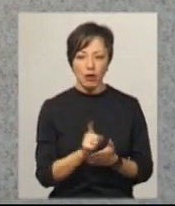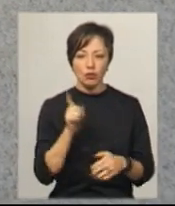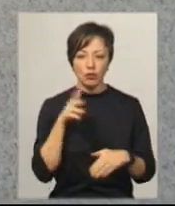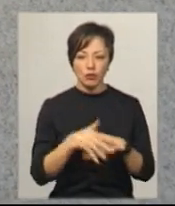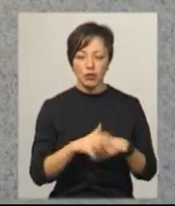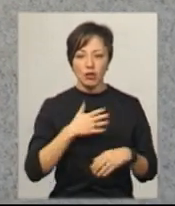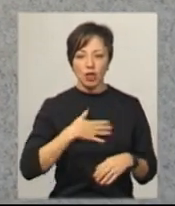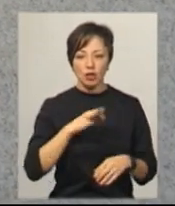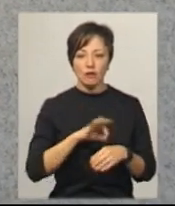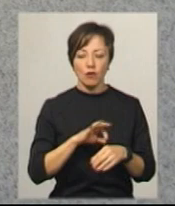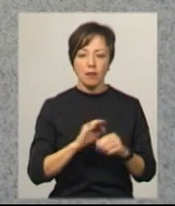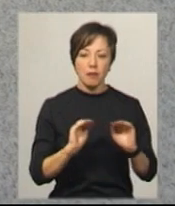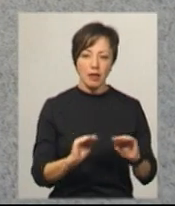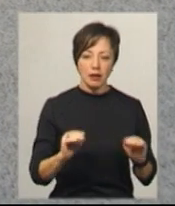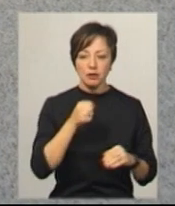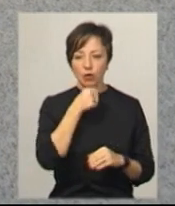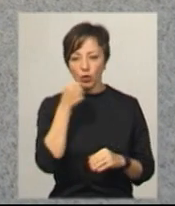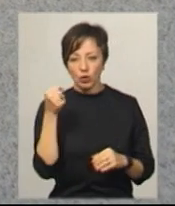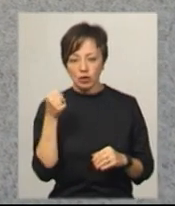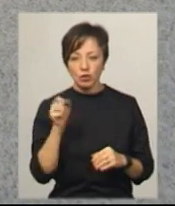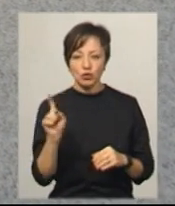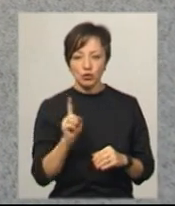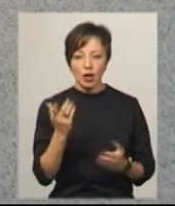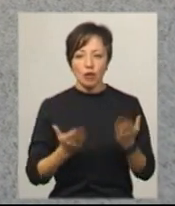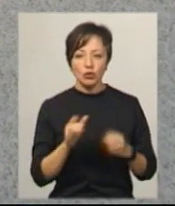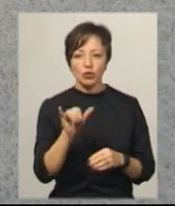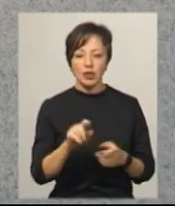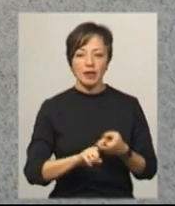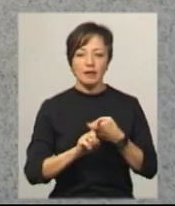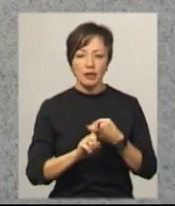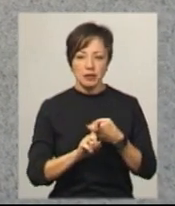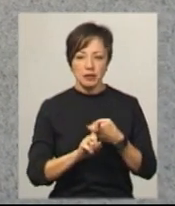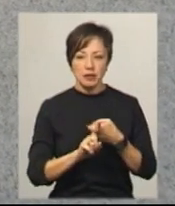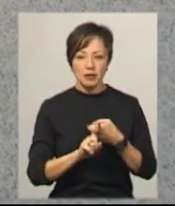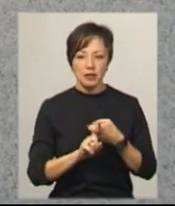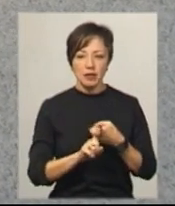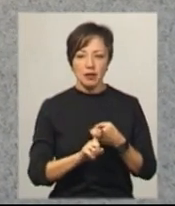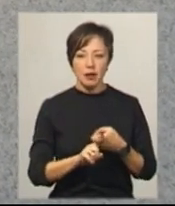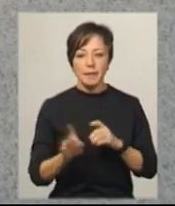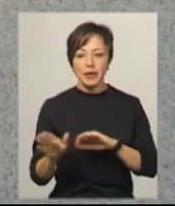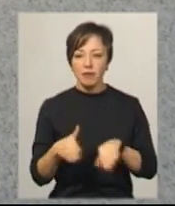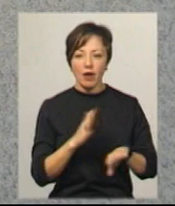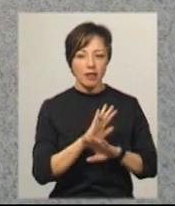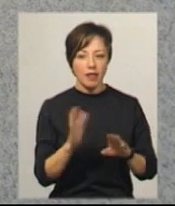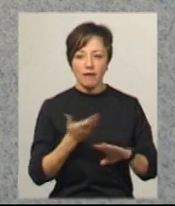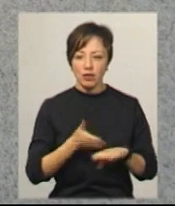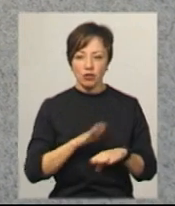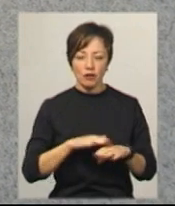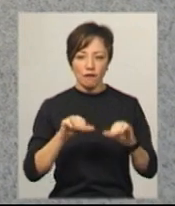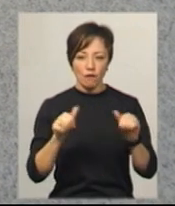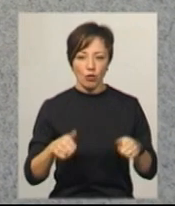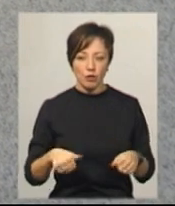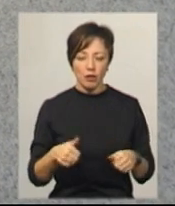наші хворі, як маленькі, так і дорослі, що якщо в них інфекція перебігає у неважкій формі.